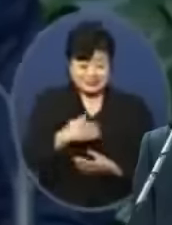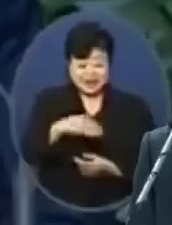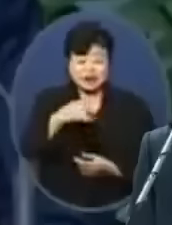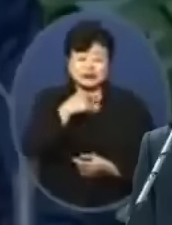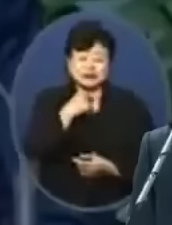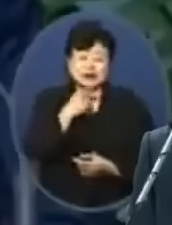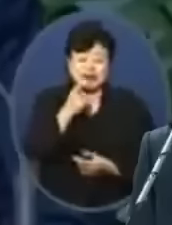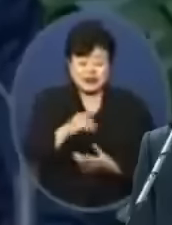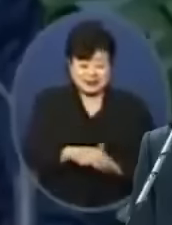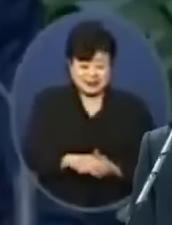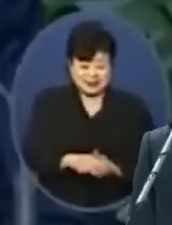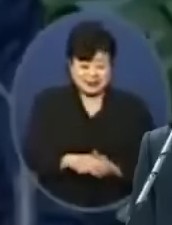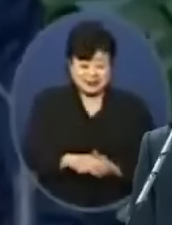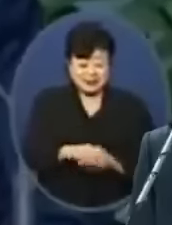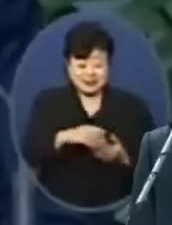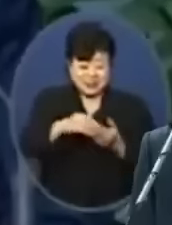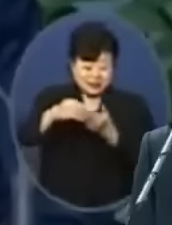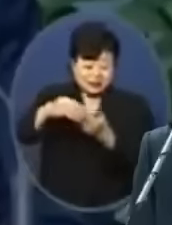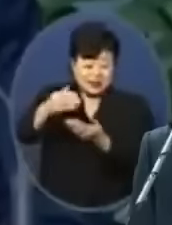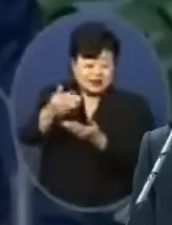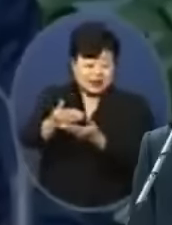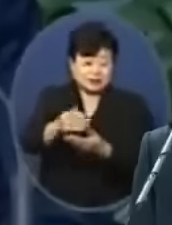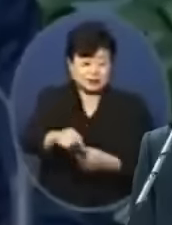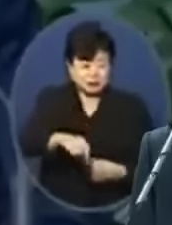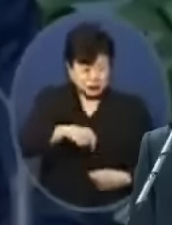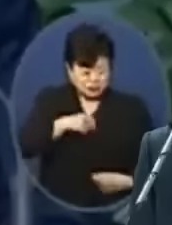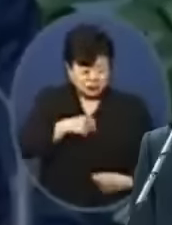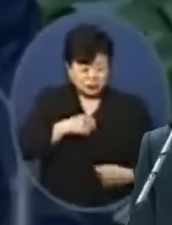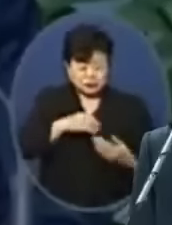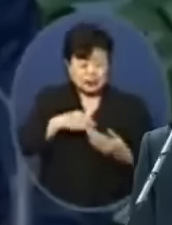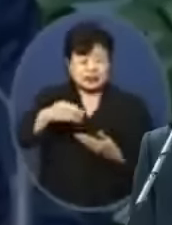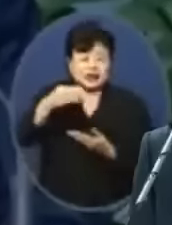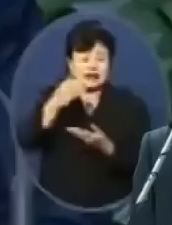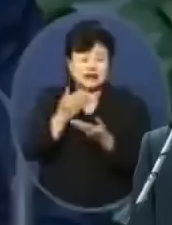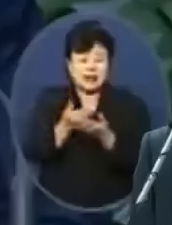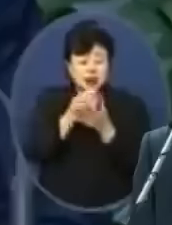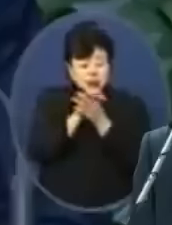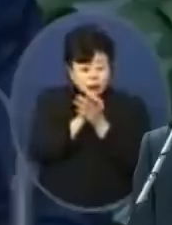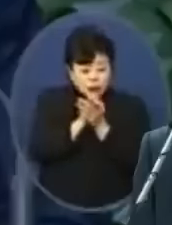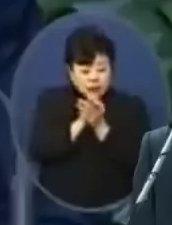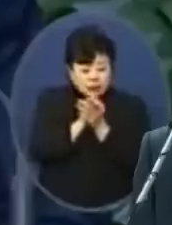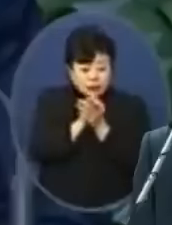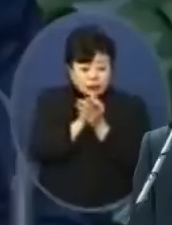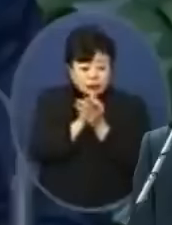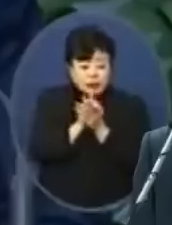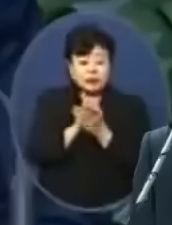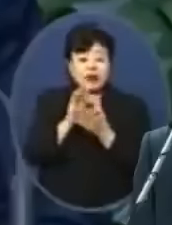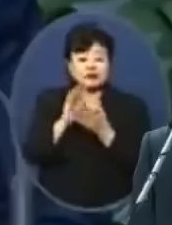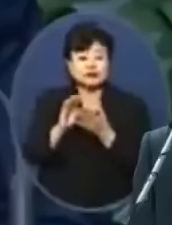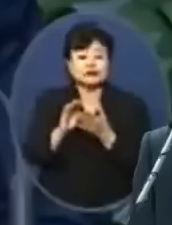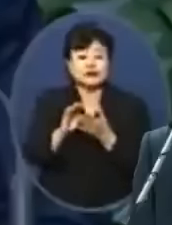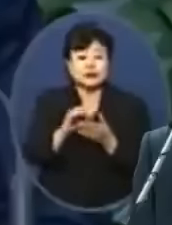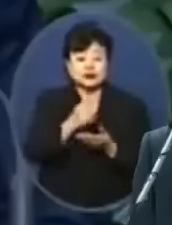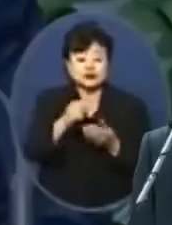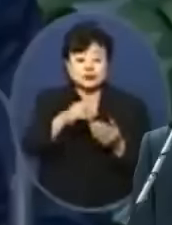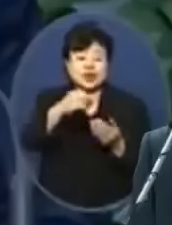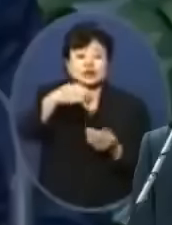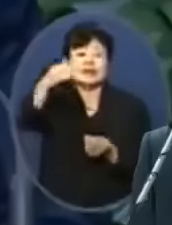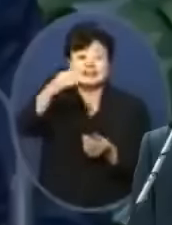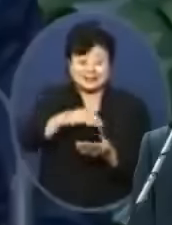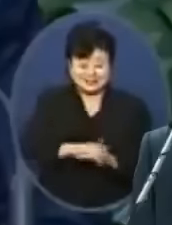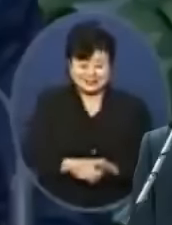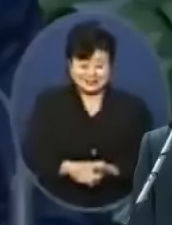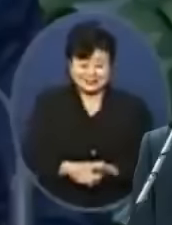싶어서 안 되겠습니다. 데리고 가십시오. 진실로 데리고 가달라고 기도를 하더니만 얼마 전에 주님이 데리고 갔다는